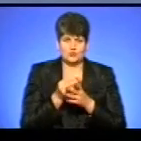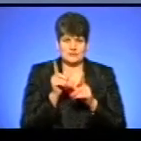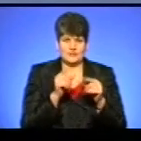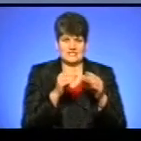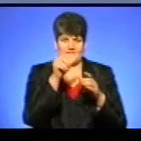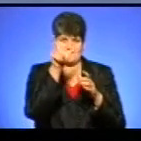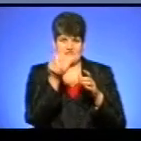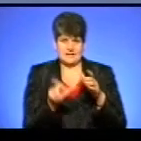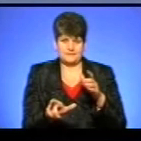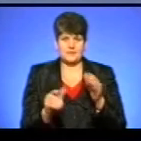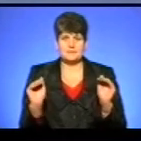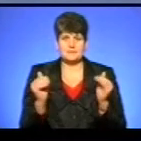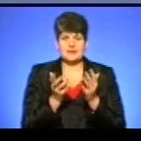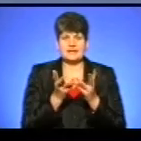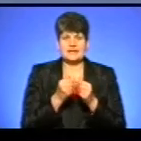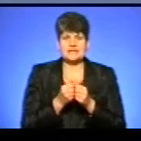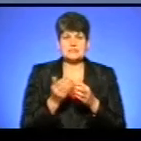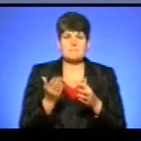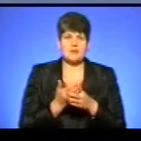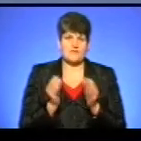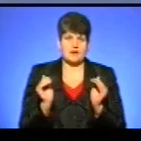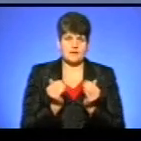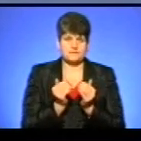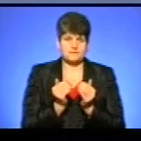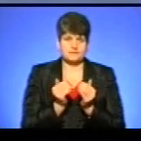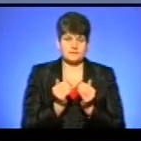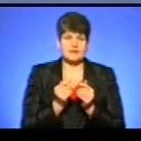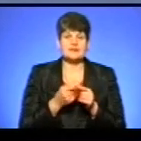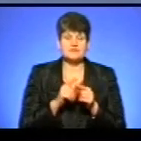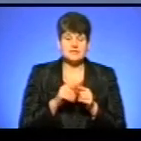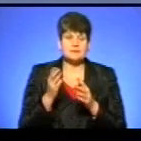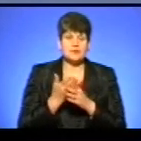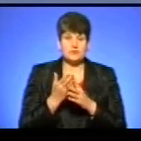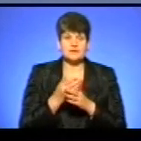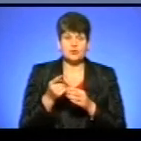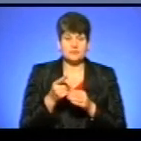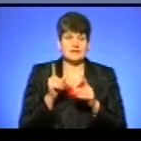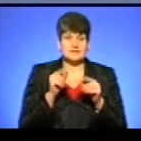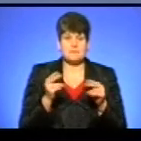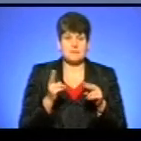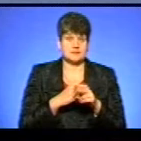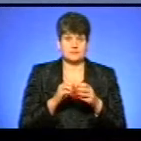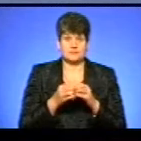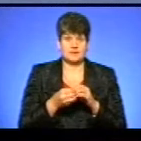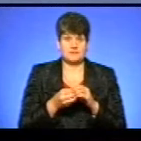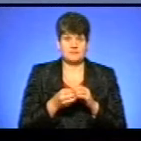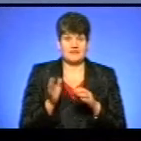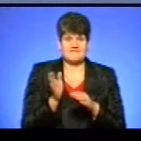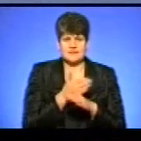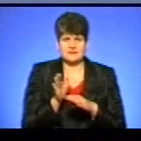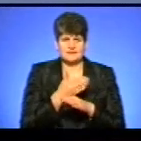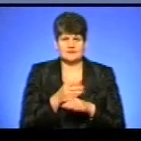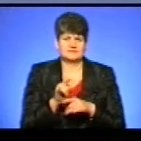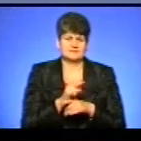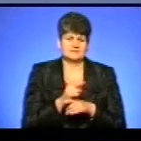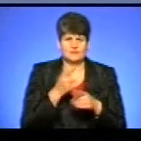Ми перше зрізку зменшили кількість пільговика. При тому, що всі пільговики тернопільські їздять без обмежень. Тобто ми відсікли ті неправдиві дані, ту